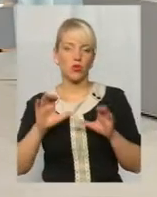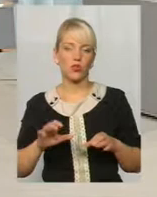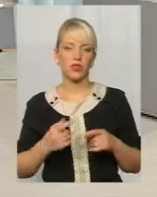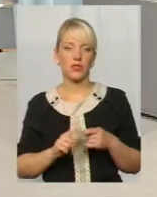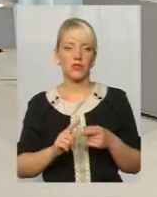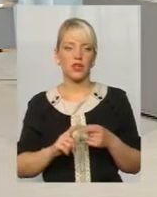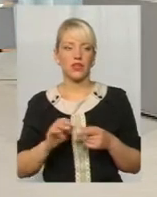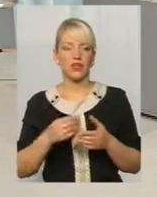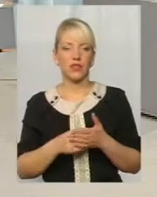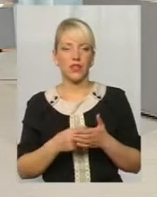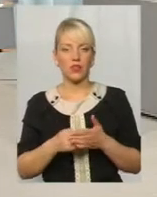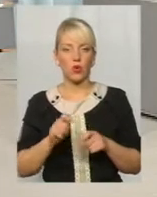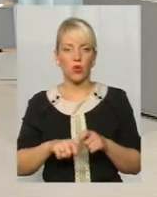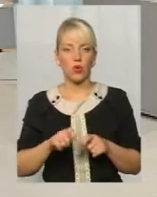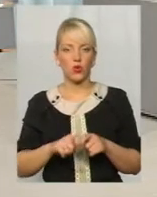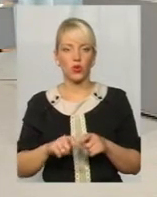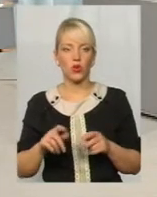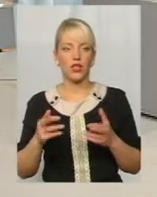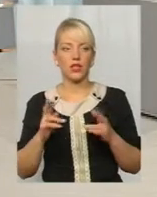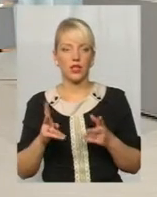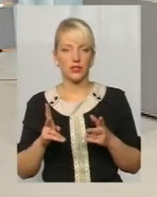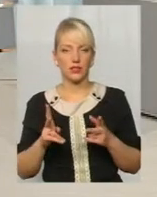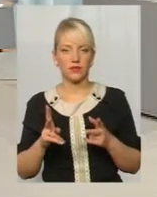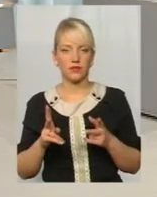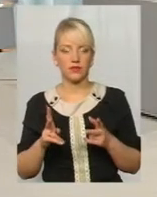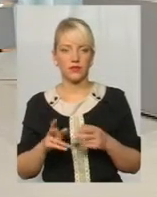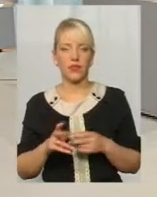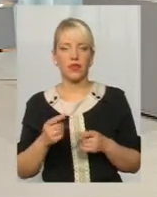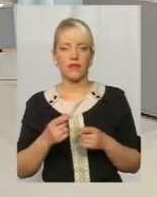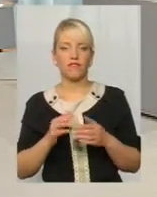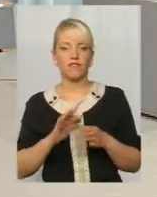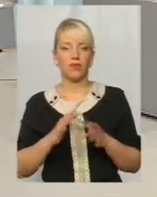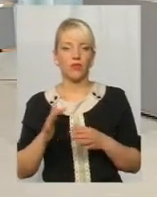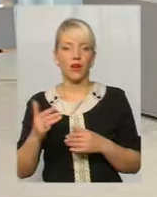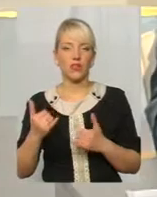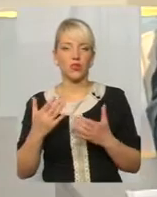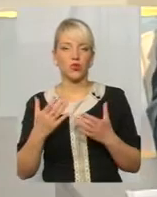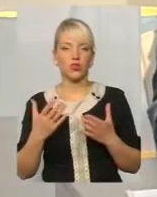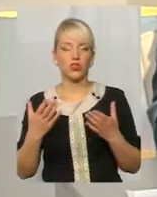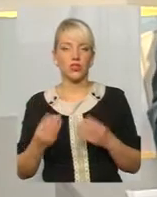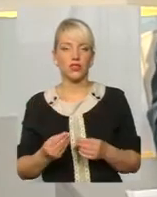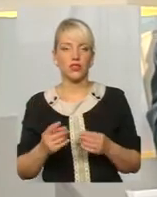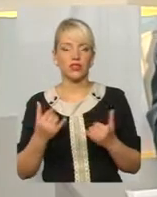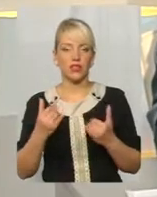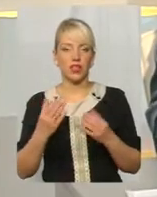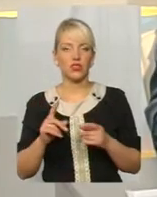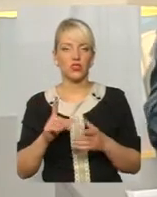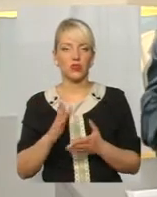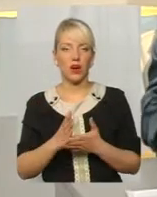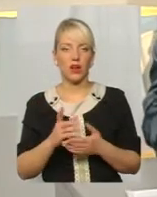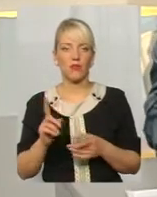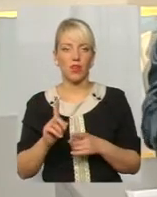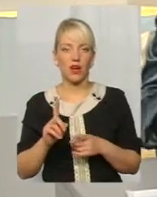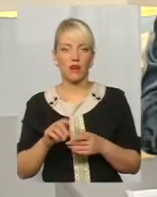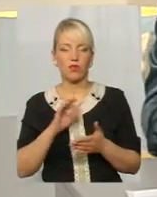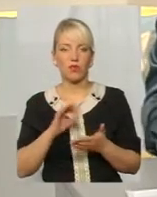частині фінансового контролю, яким чином відбувається на сьогодні? Що ми маємо на нинішній час? Яка